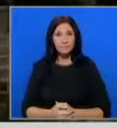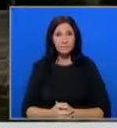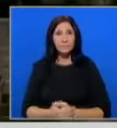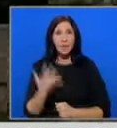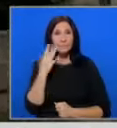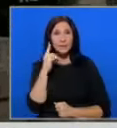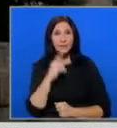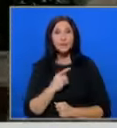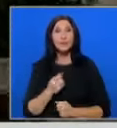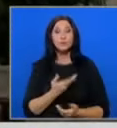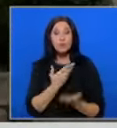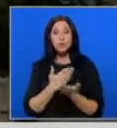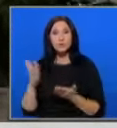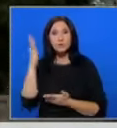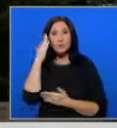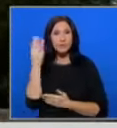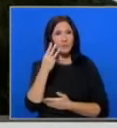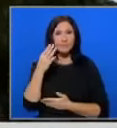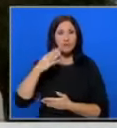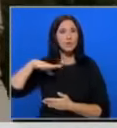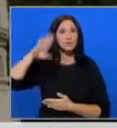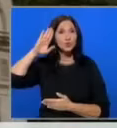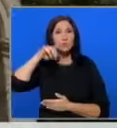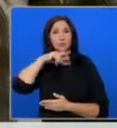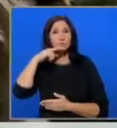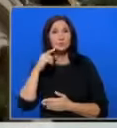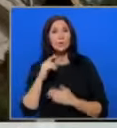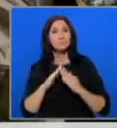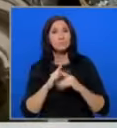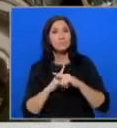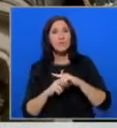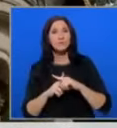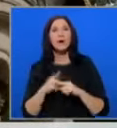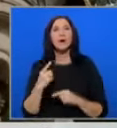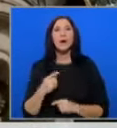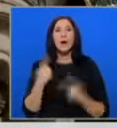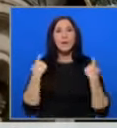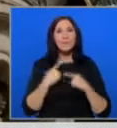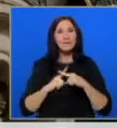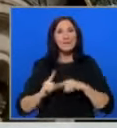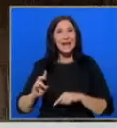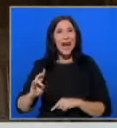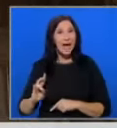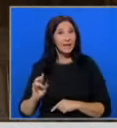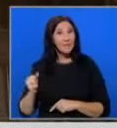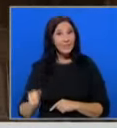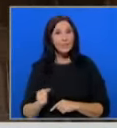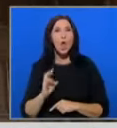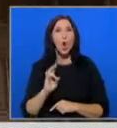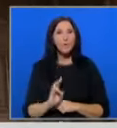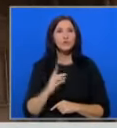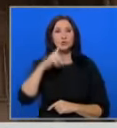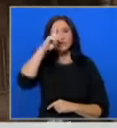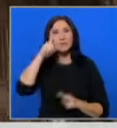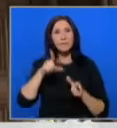На петия ден от експулсирането от страната на тримата служители на Руската църква, патриарх Неофит, който е и Софийски митрополит, назначи свещеници от София,